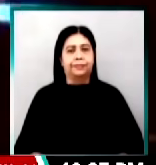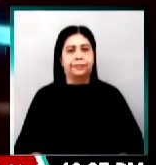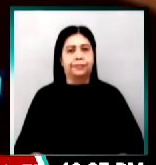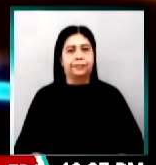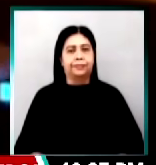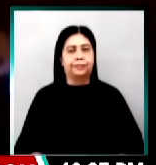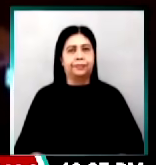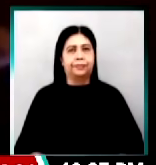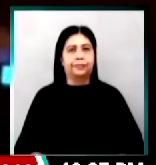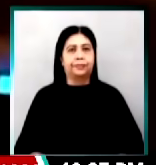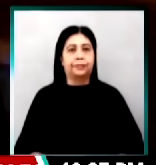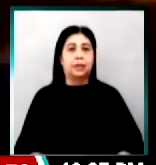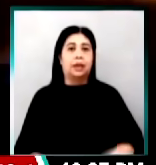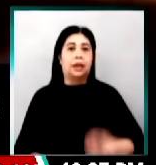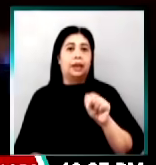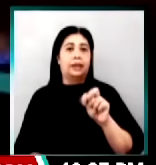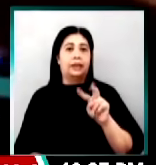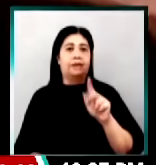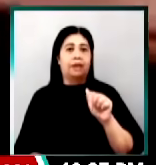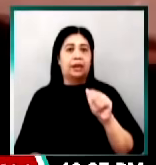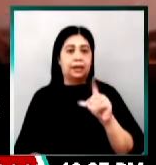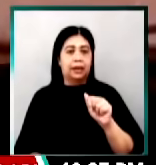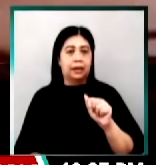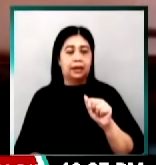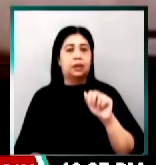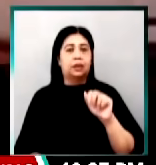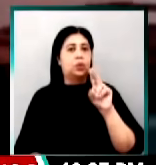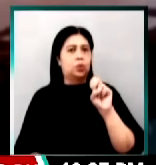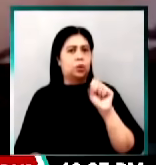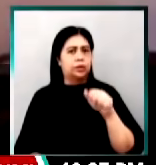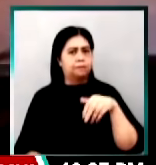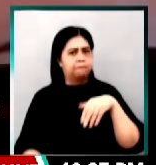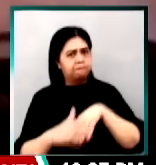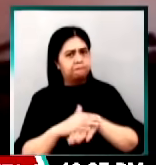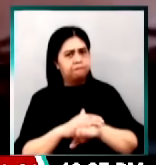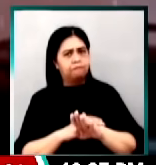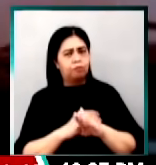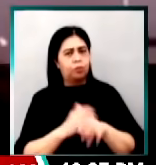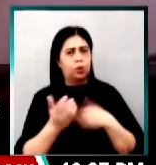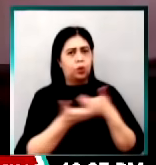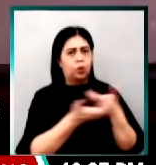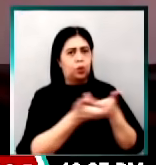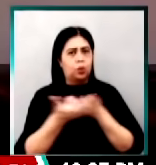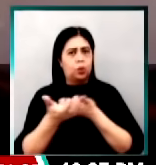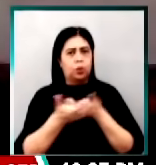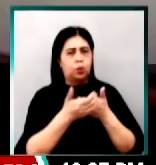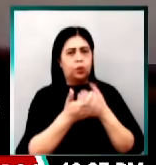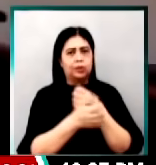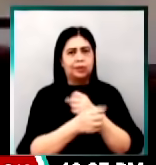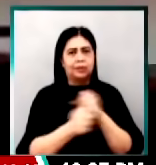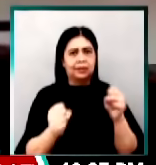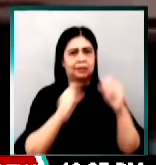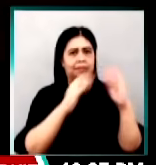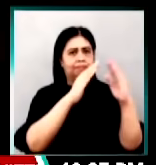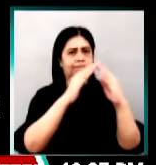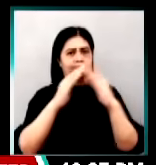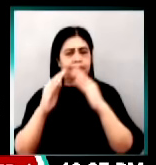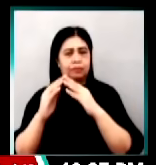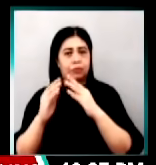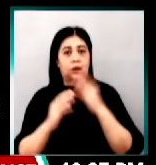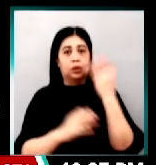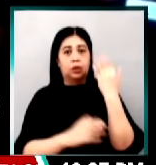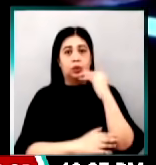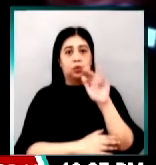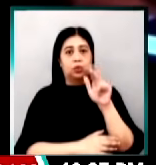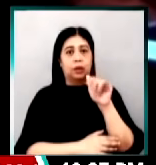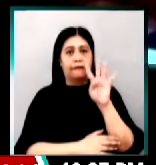Sa Nevada, USA, sinuong ng isang bombero ang wildfire para maisalba ang mga kabahayan. Noong July 4 pa sumiklab ang